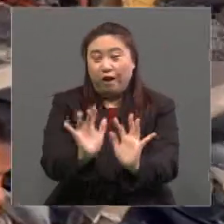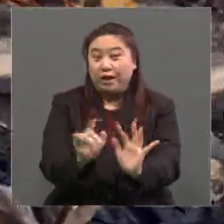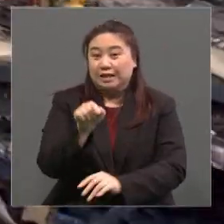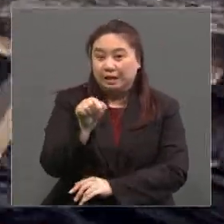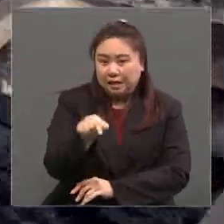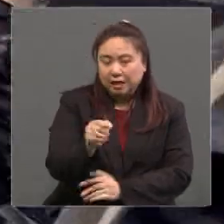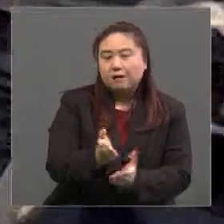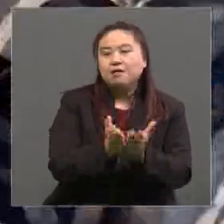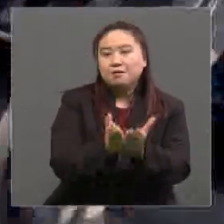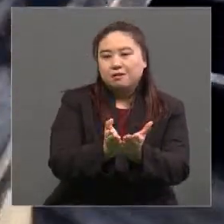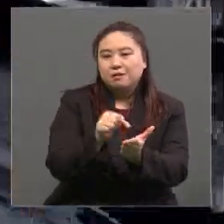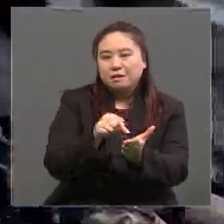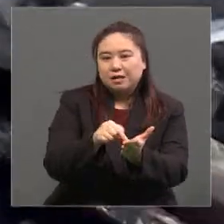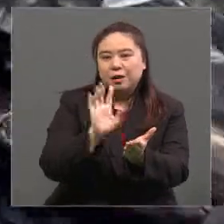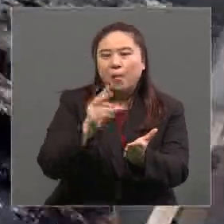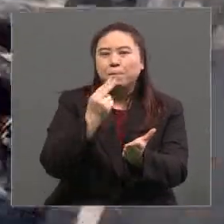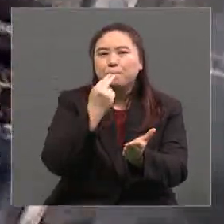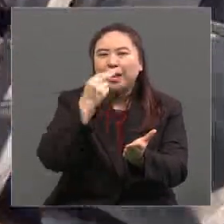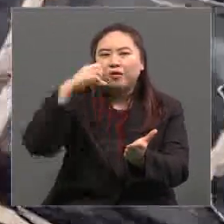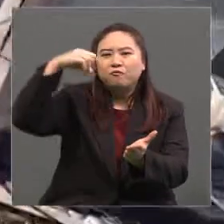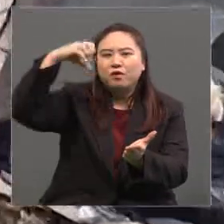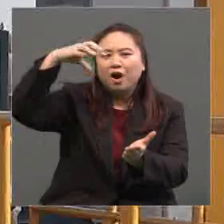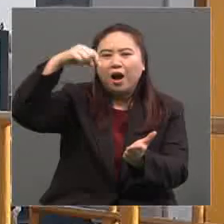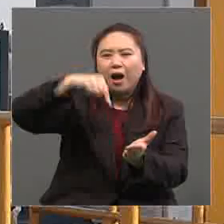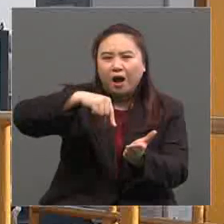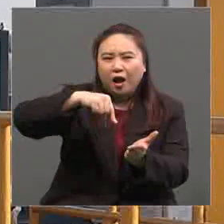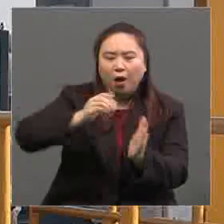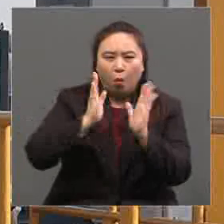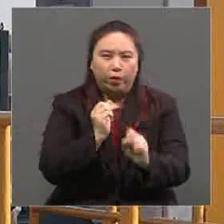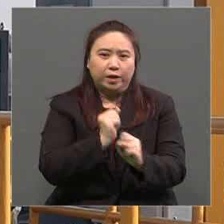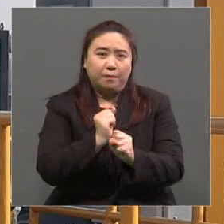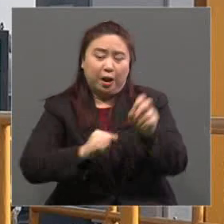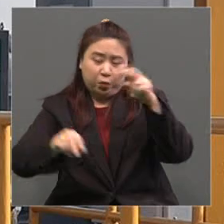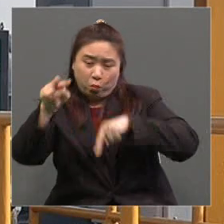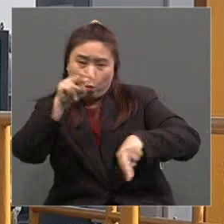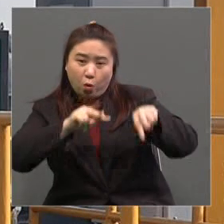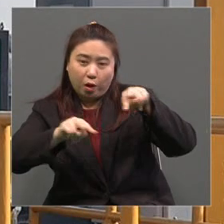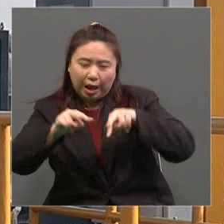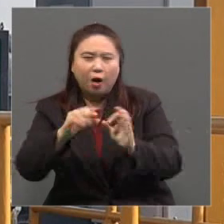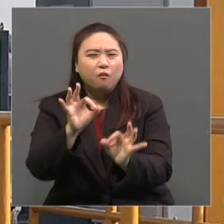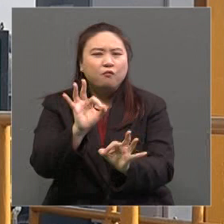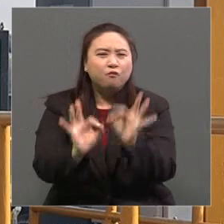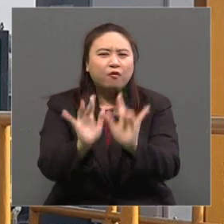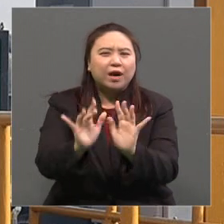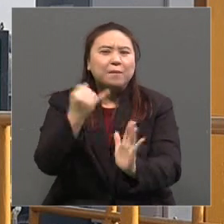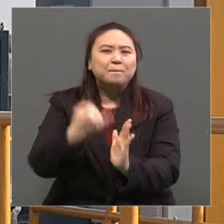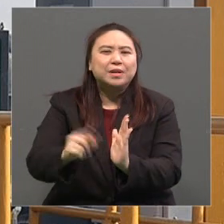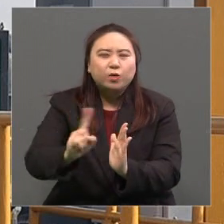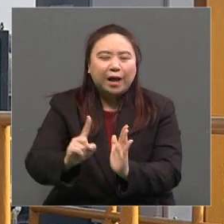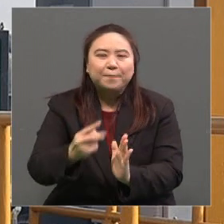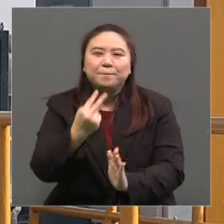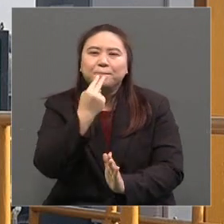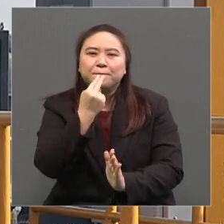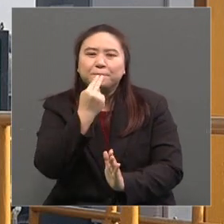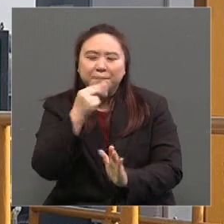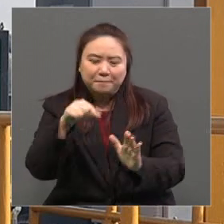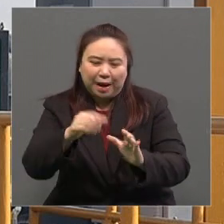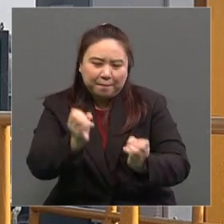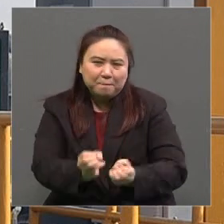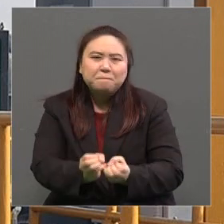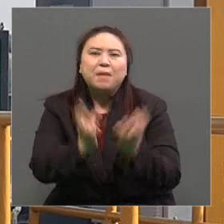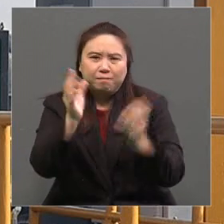การถอยแล้วก็พักกันก่อนเพื่อความปลอดภัยของเจ้าหน้าที่นะครับซึ่งเรือที่ถูกไฟไหม้ในครั้งนี้เป็นเรือที่ใช้พลังงานหม้อแบตเตอรี่ไฟฟ้าครับ